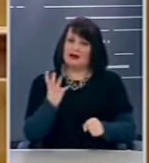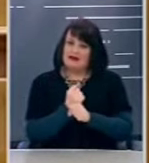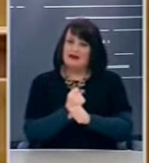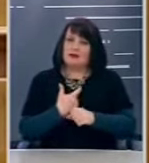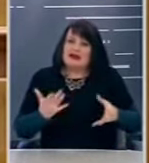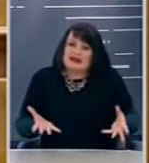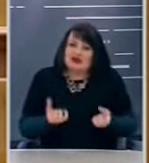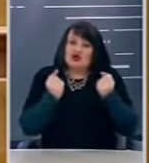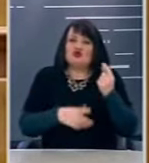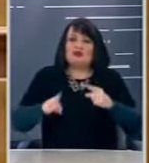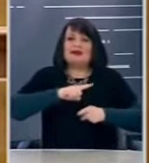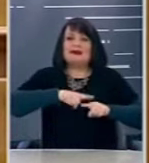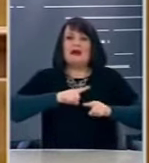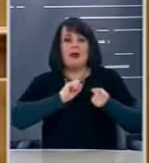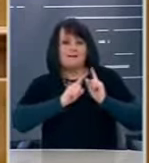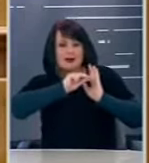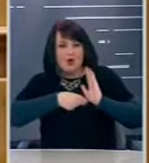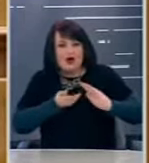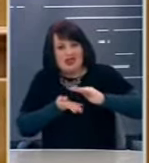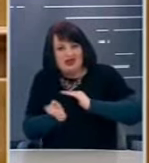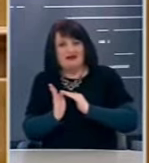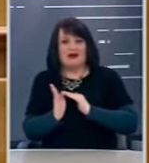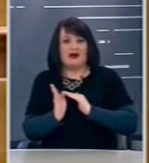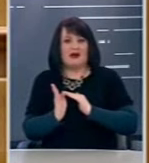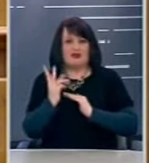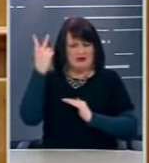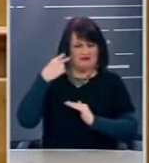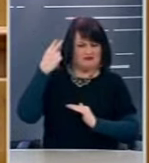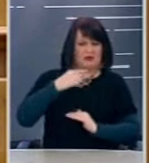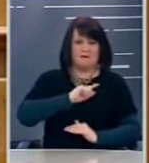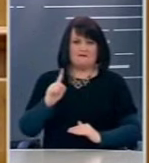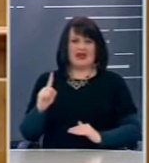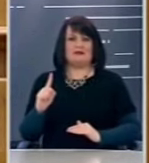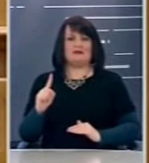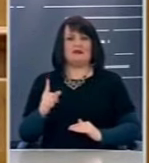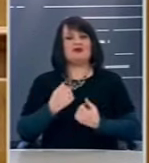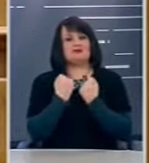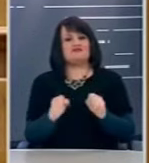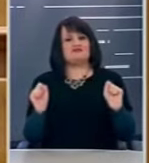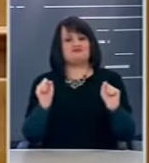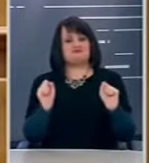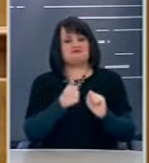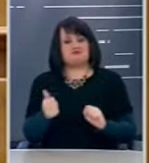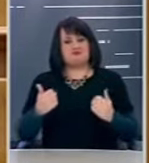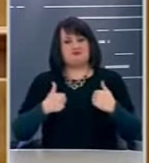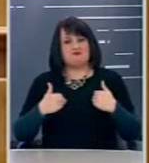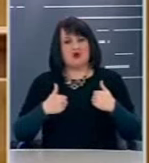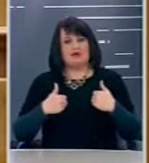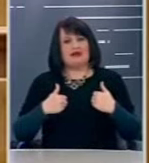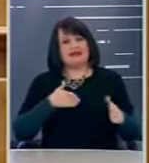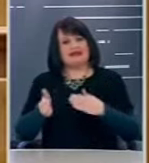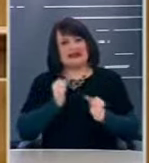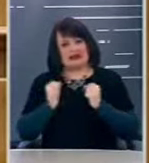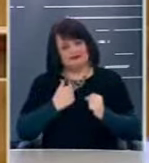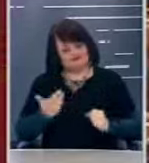βγάλουμε τη χώρα από τα μνημόνια, να βγάλουμε τη χώρα από την άρση κυριαρχίας, να βγάλουμε τη χώρα από την επιτροπία, να βγάλουμε τη χώρα από την κρίση.